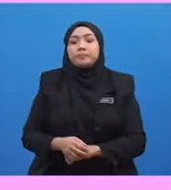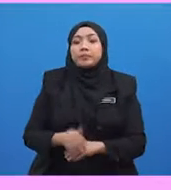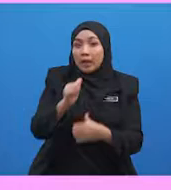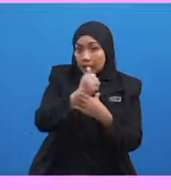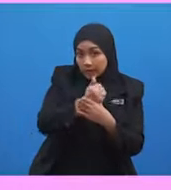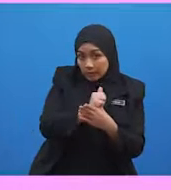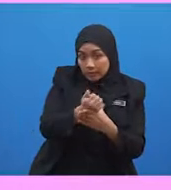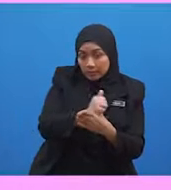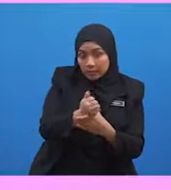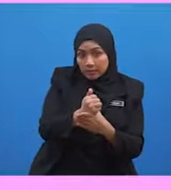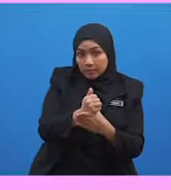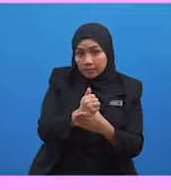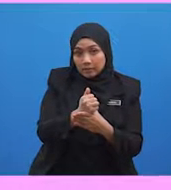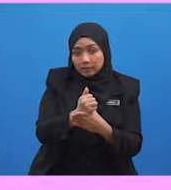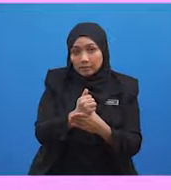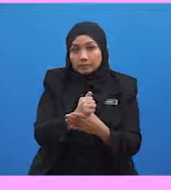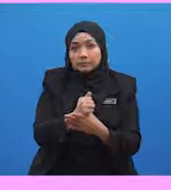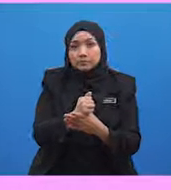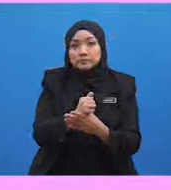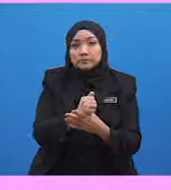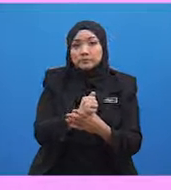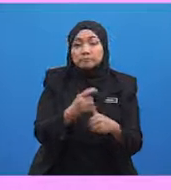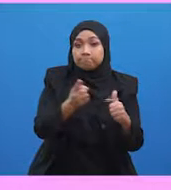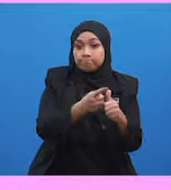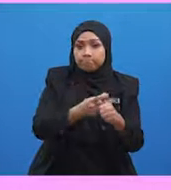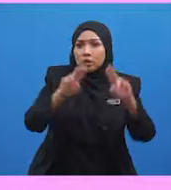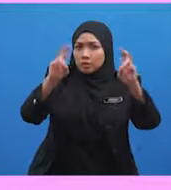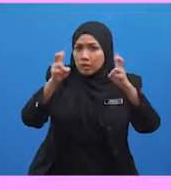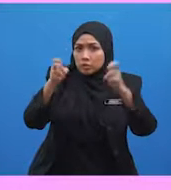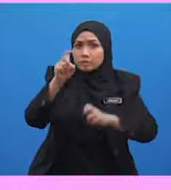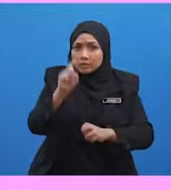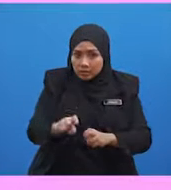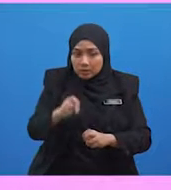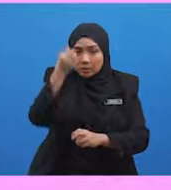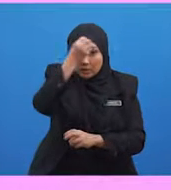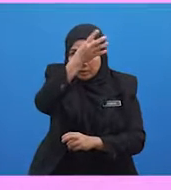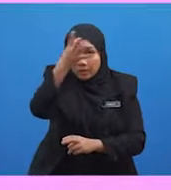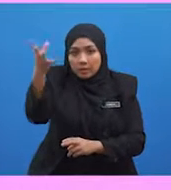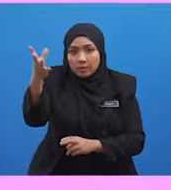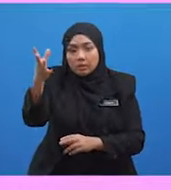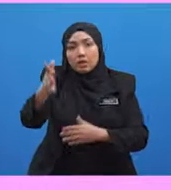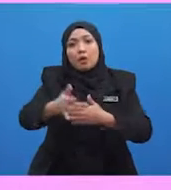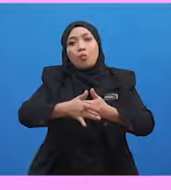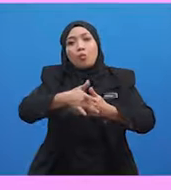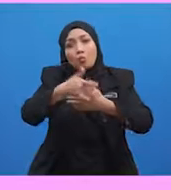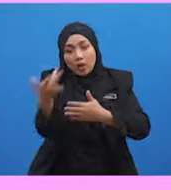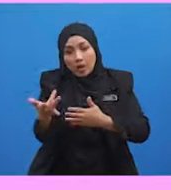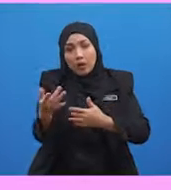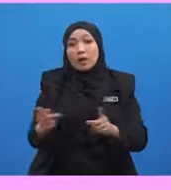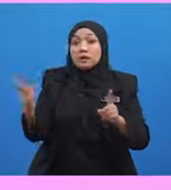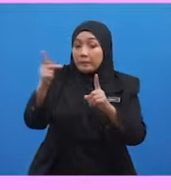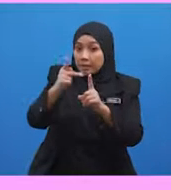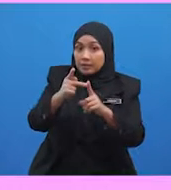Antaranya ialah, yang pertama, tajuk mestilah dimaklumkan terlebih awal